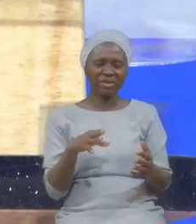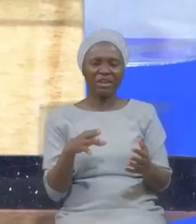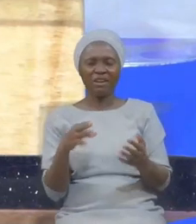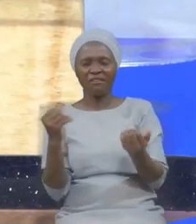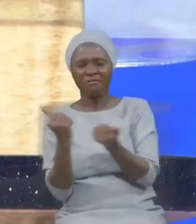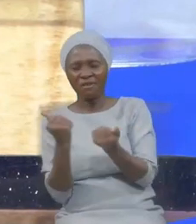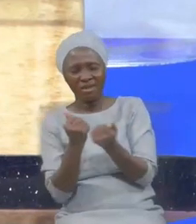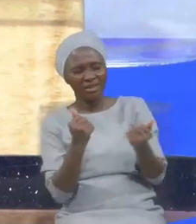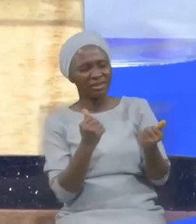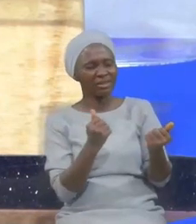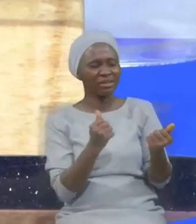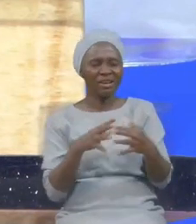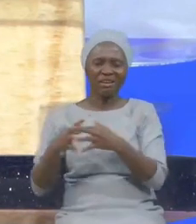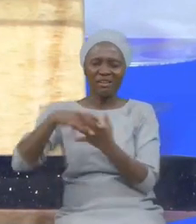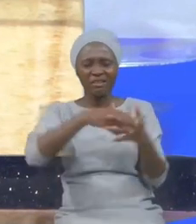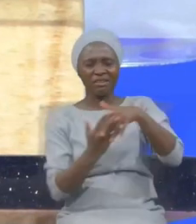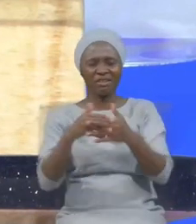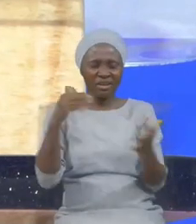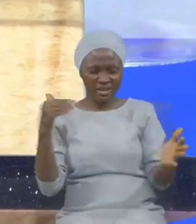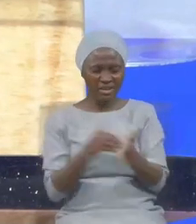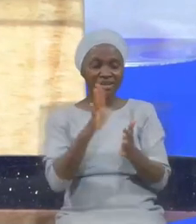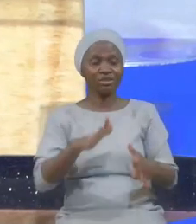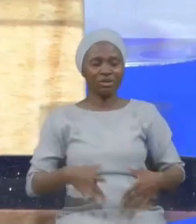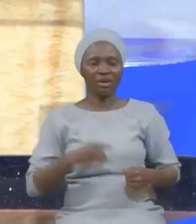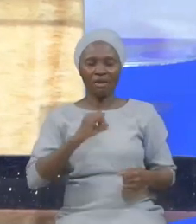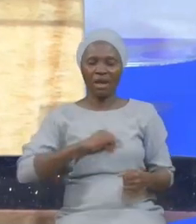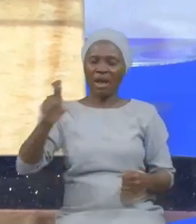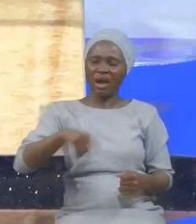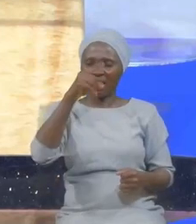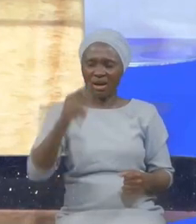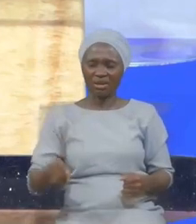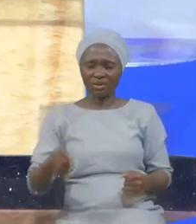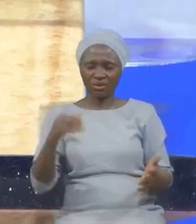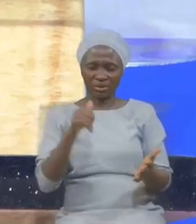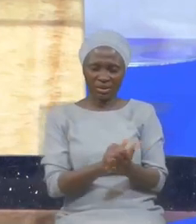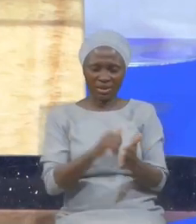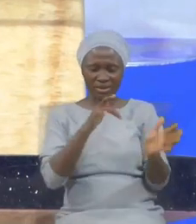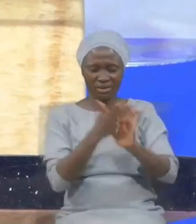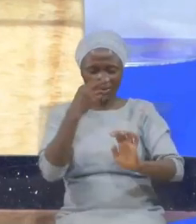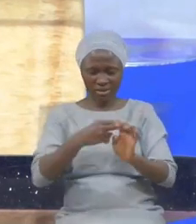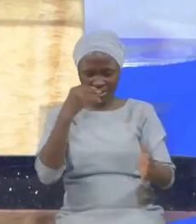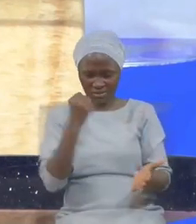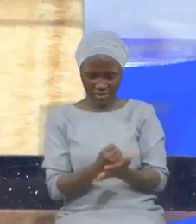votre vie, je neutralise cela au nom de Jésus-Christ.